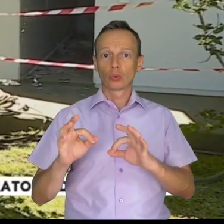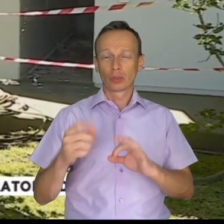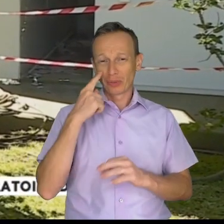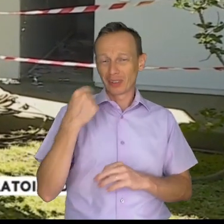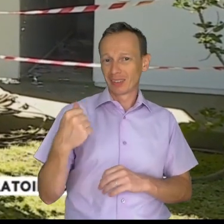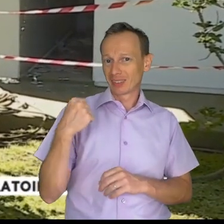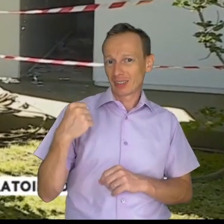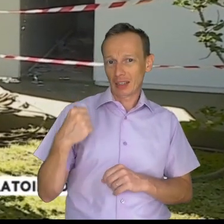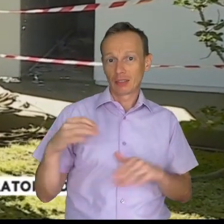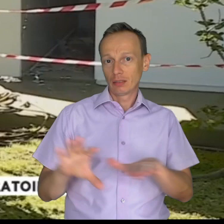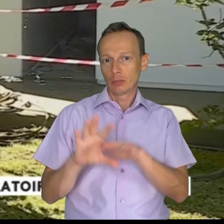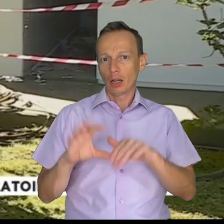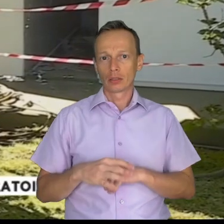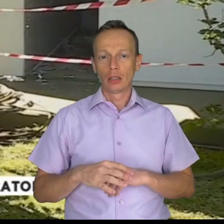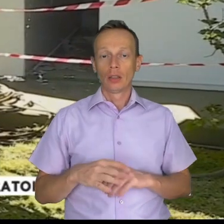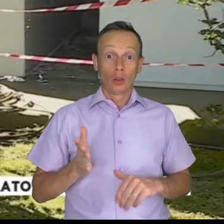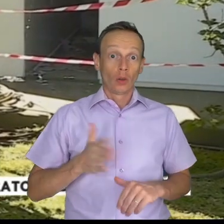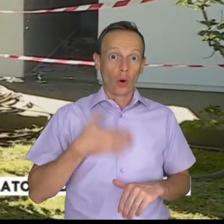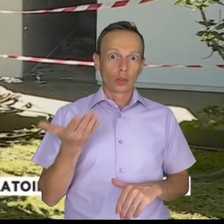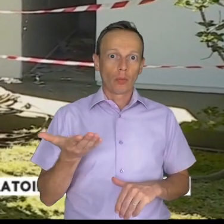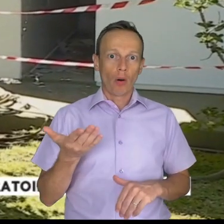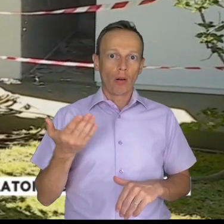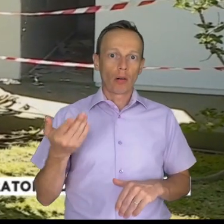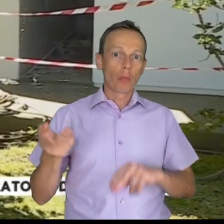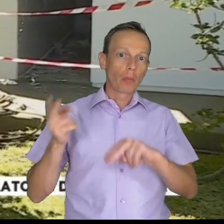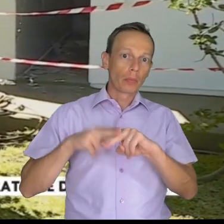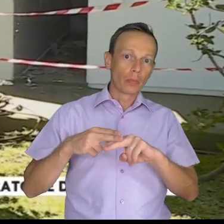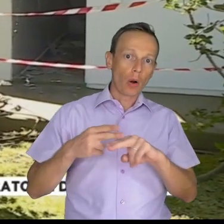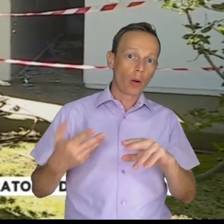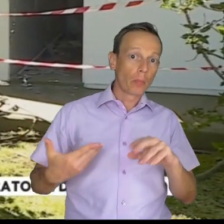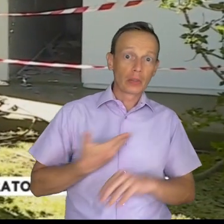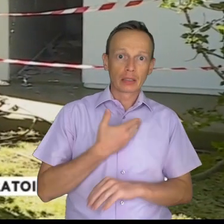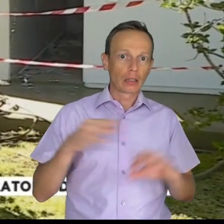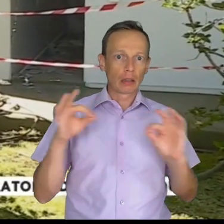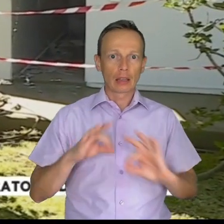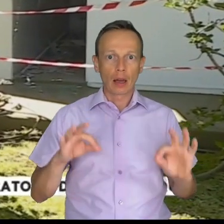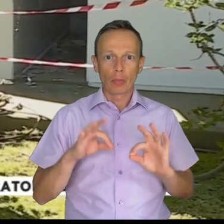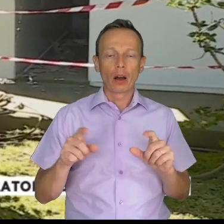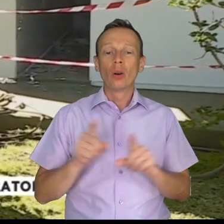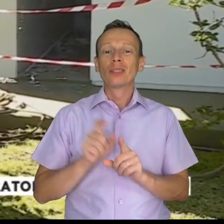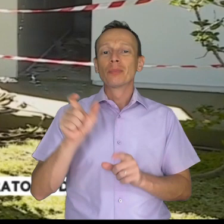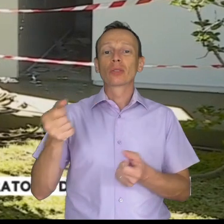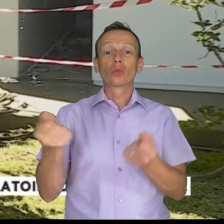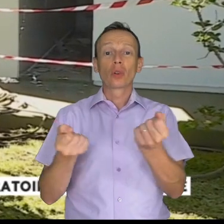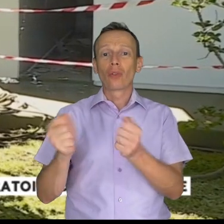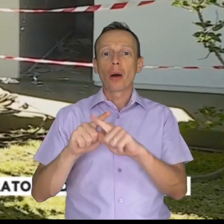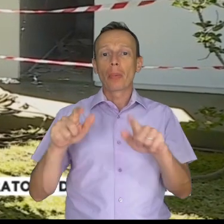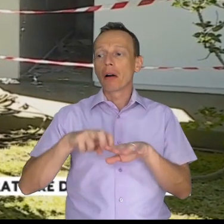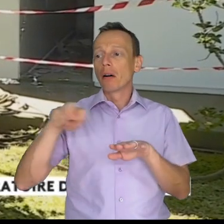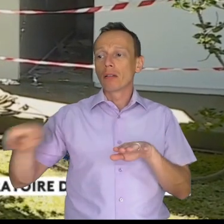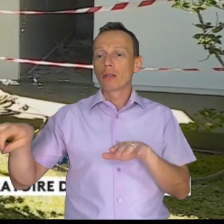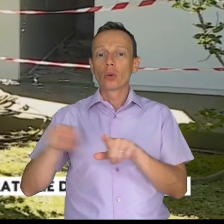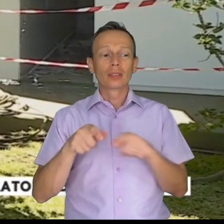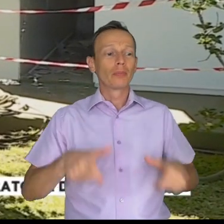est derrière moi. Alors fort heureusement, il n'y a aucun blessé à déplorer. Le chauffeur n'était pas sur l'engin et